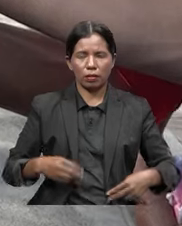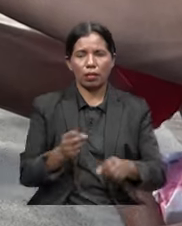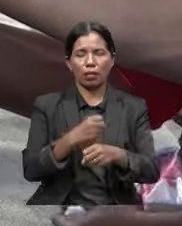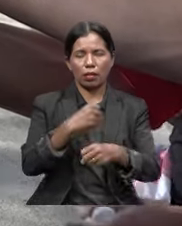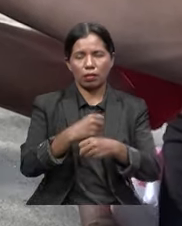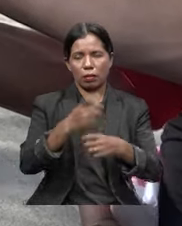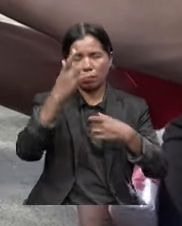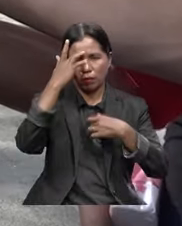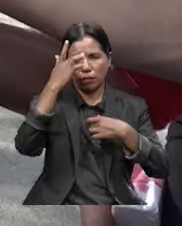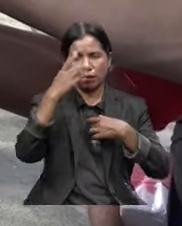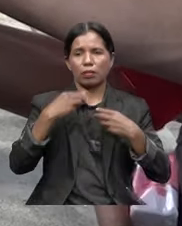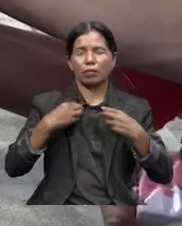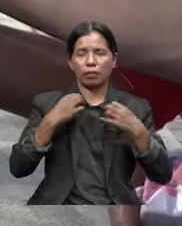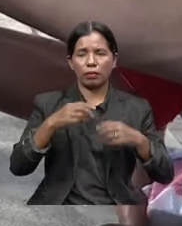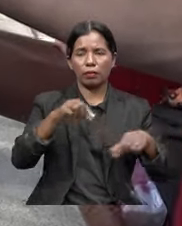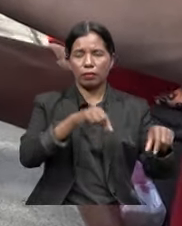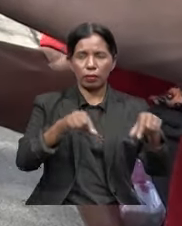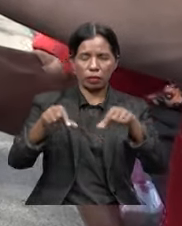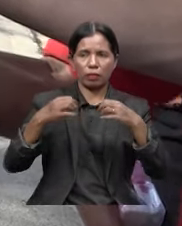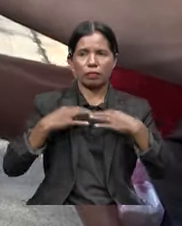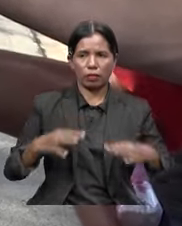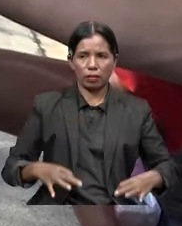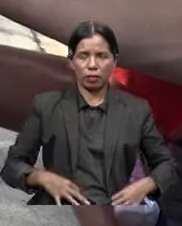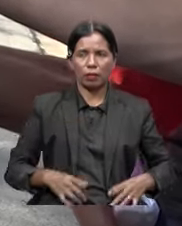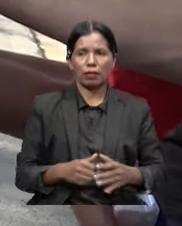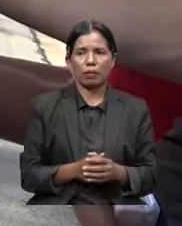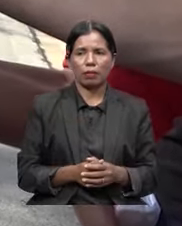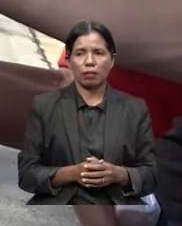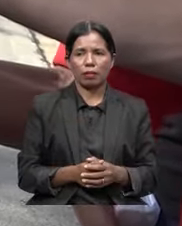manas sai ohin loro ni sai ya sani bensão ni